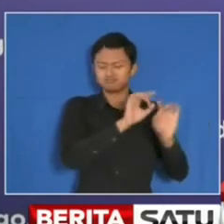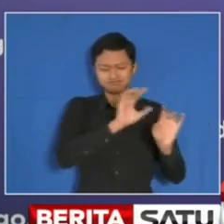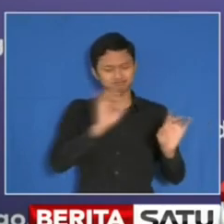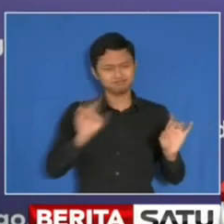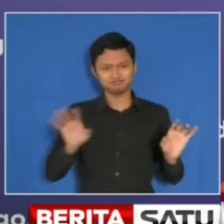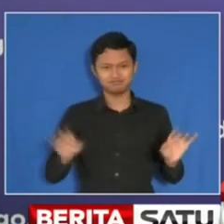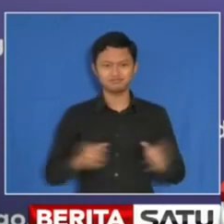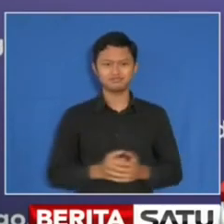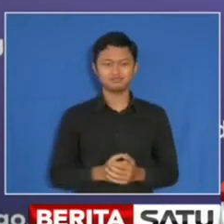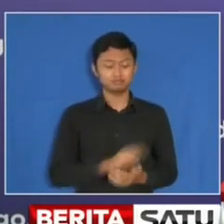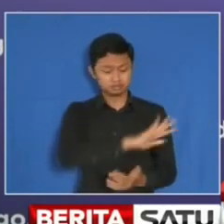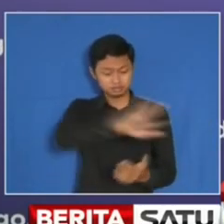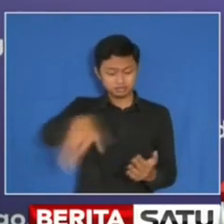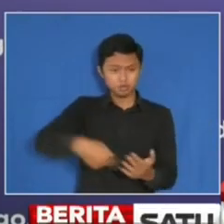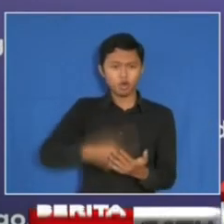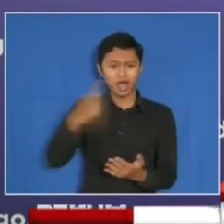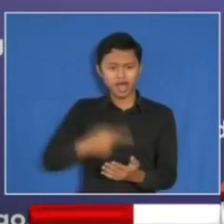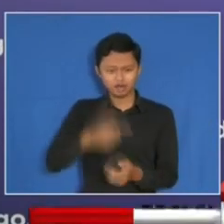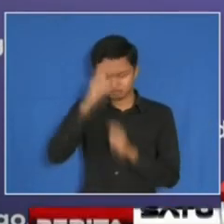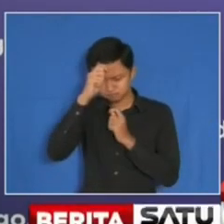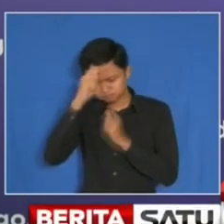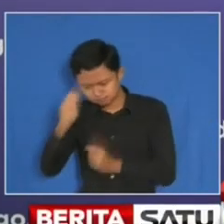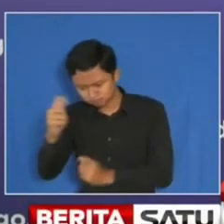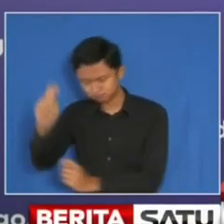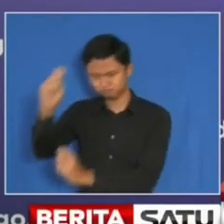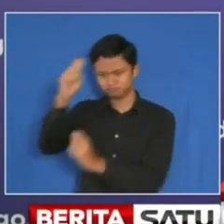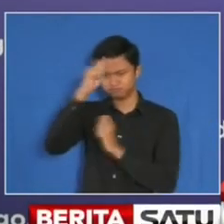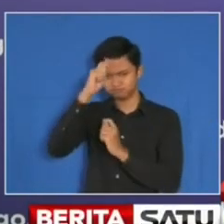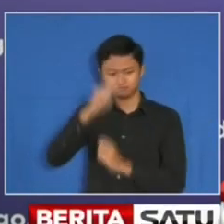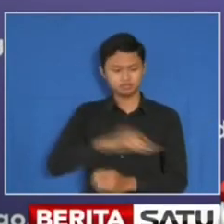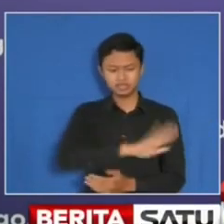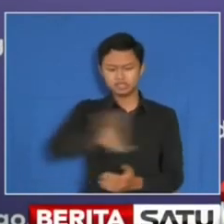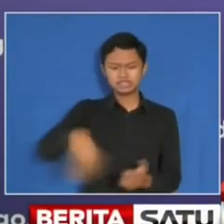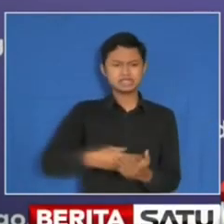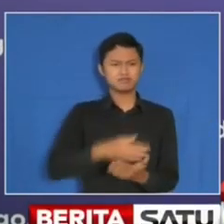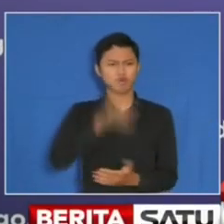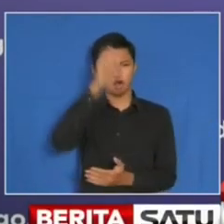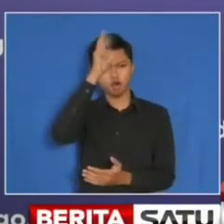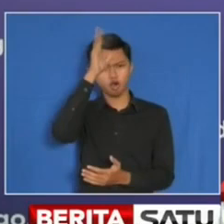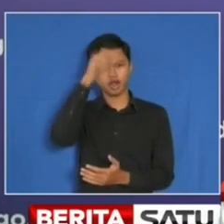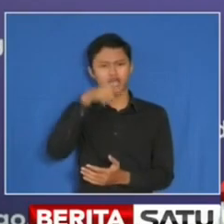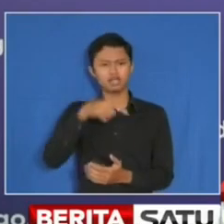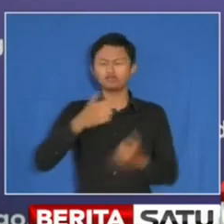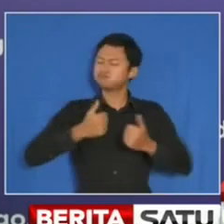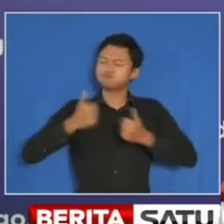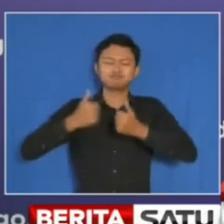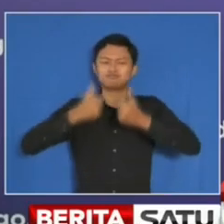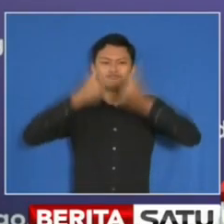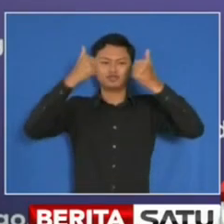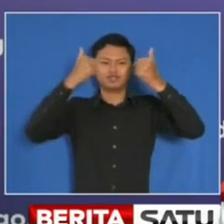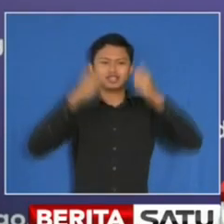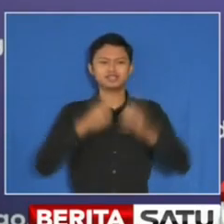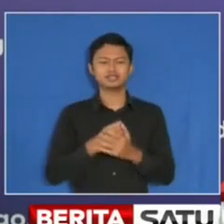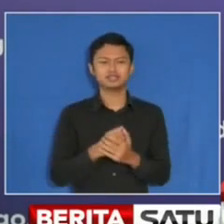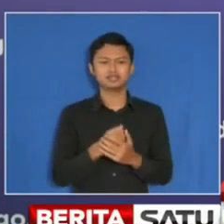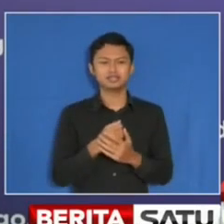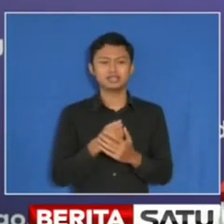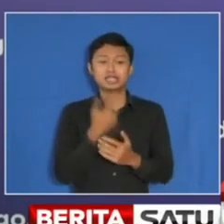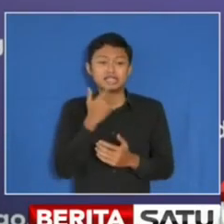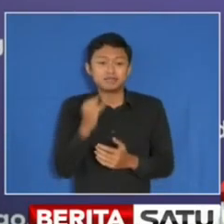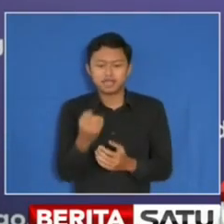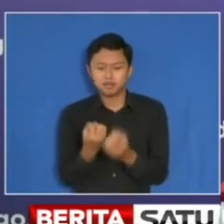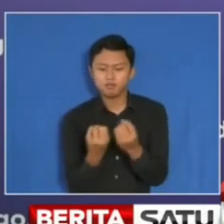juga mendapatkan apresiasi bahwa semua adalah bintang. Semua adalah cemerlang, ibarat aneka